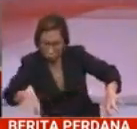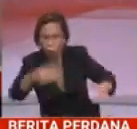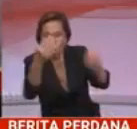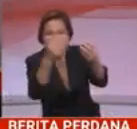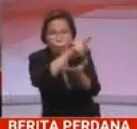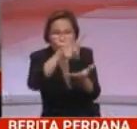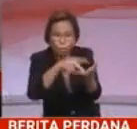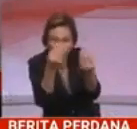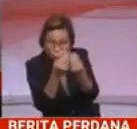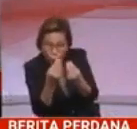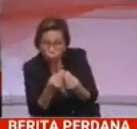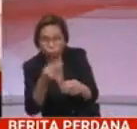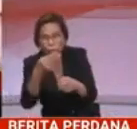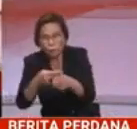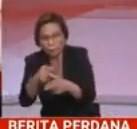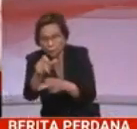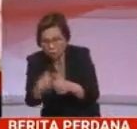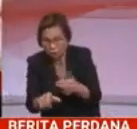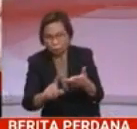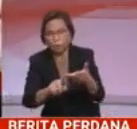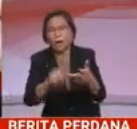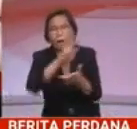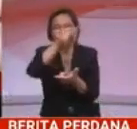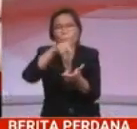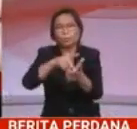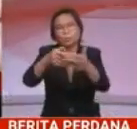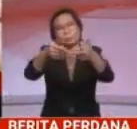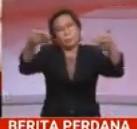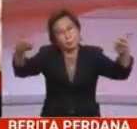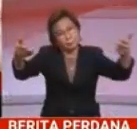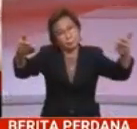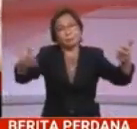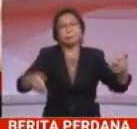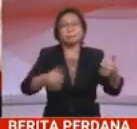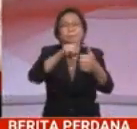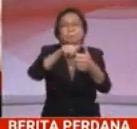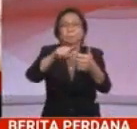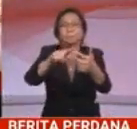penjumlahan undi penamaan calon dan pusat media